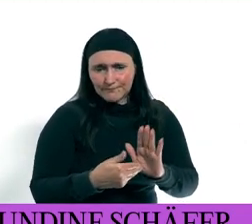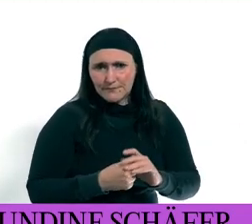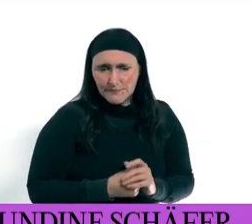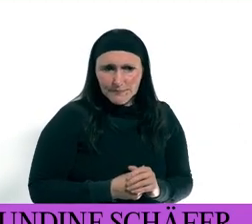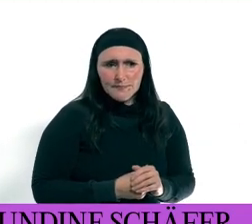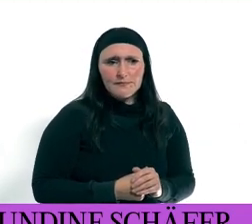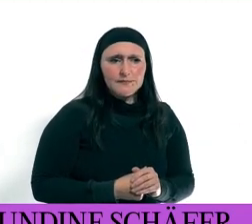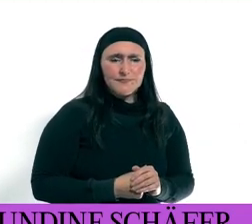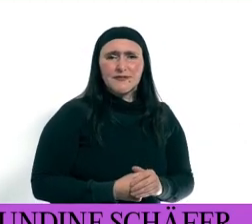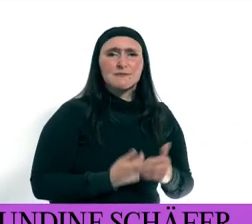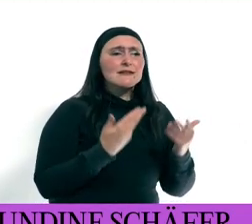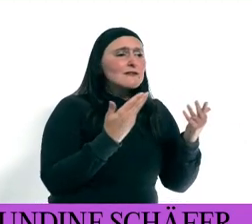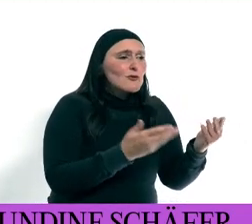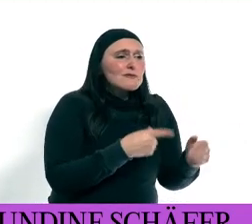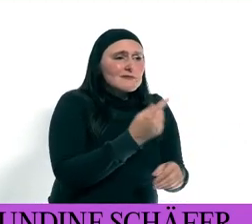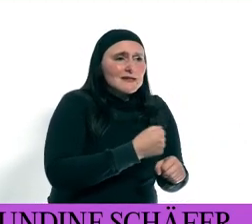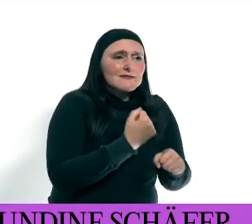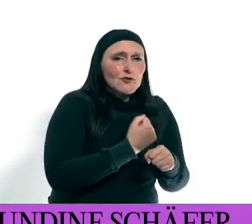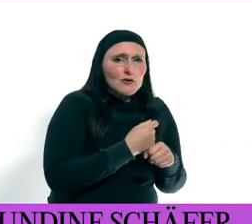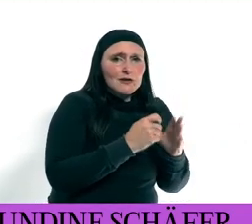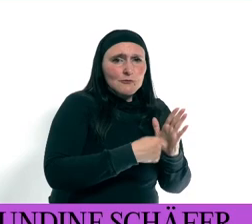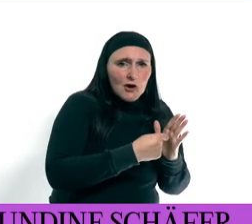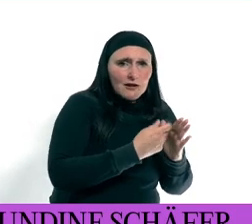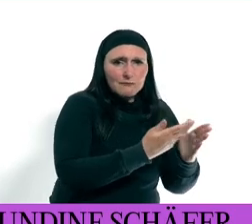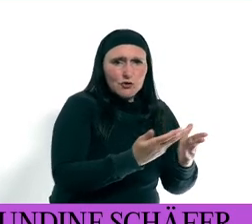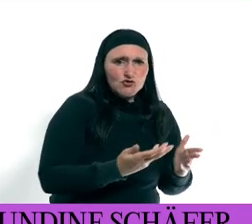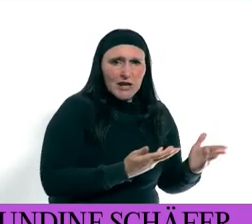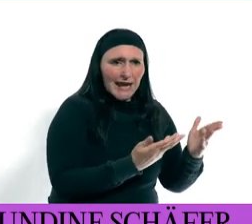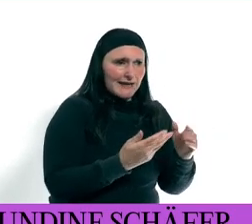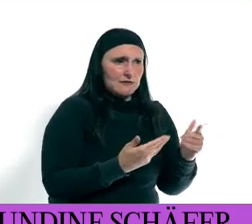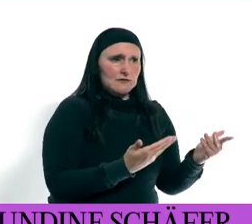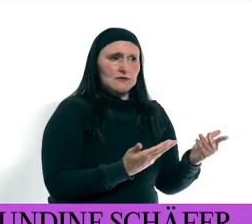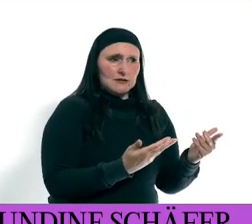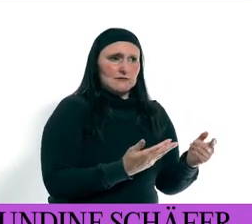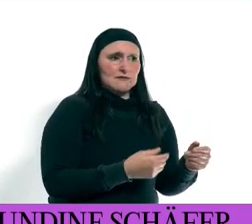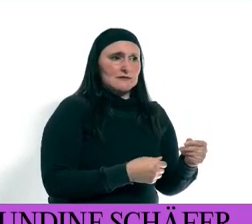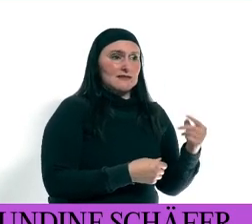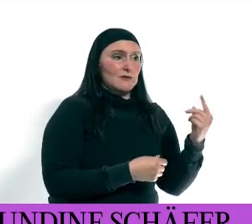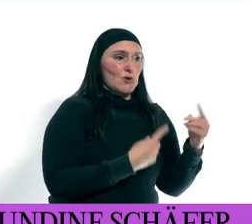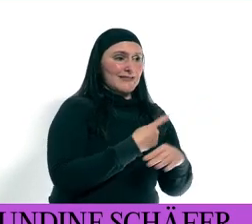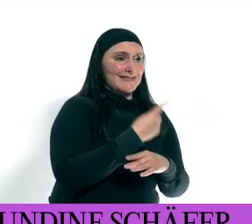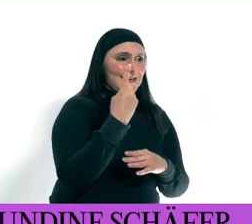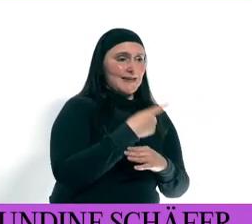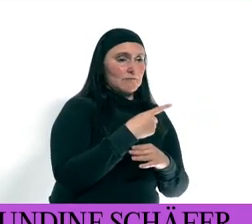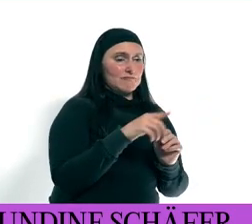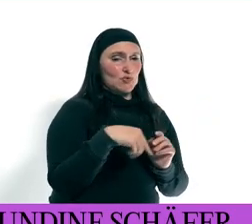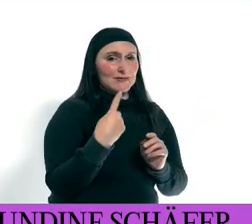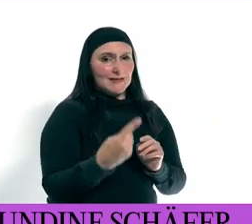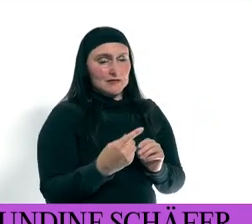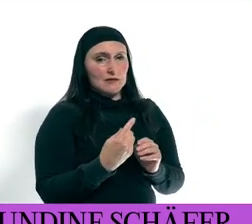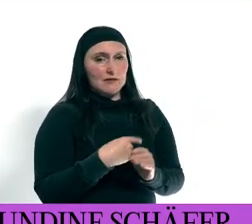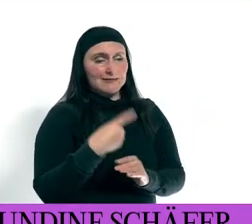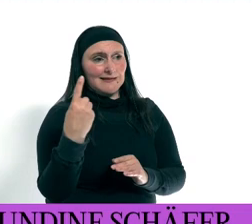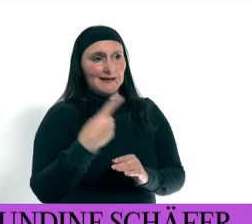Your type of practice, that this sort of nur durch diese Praxis from one day to the next exist and then actually can then